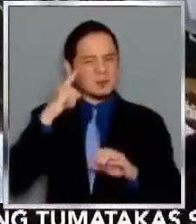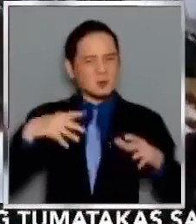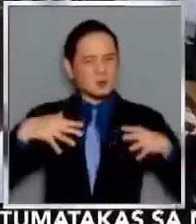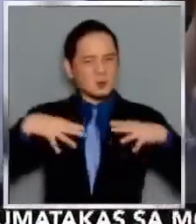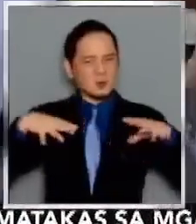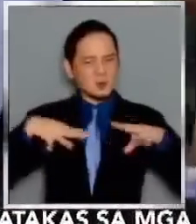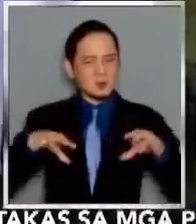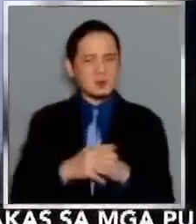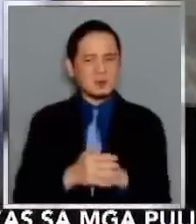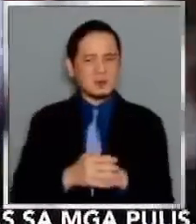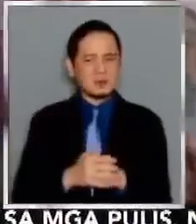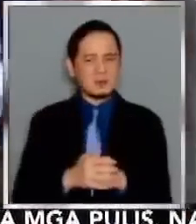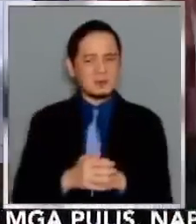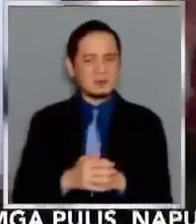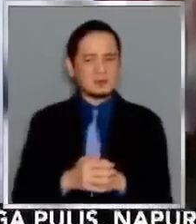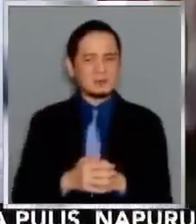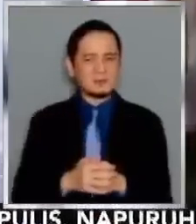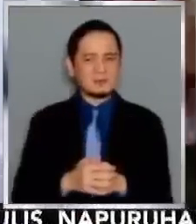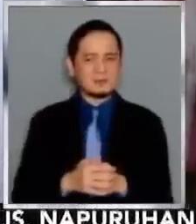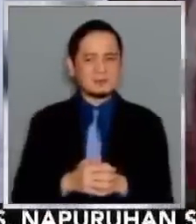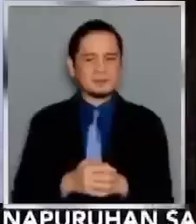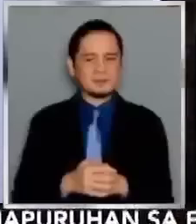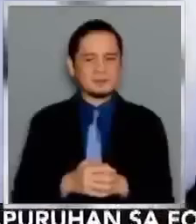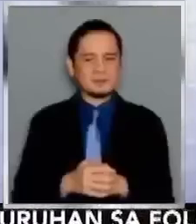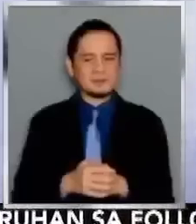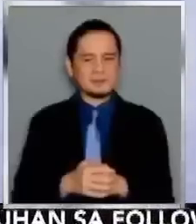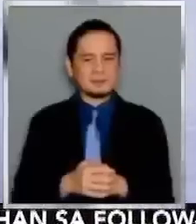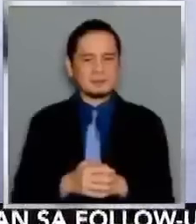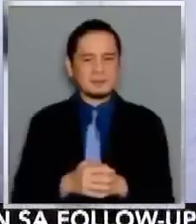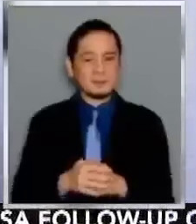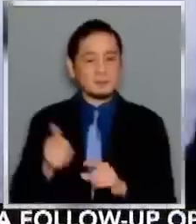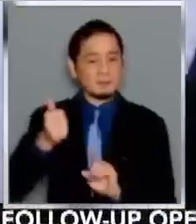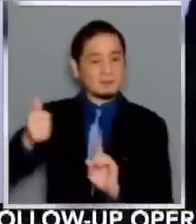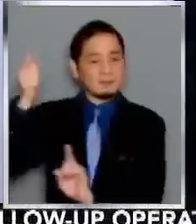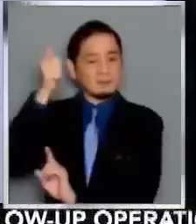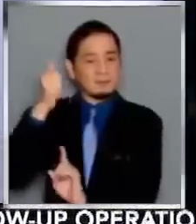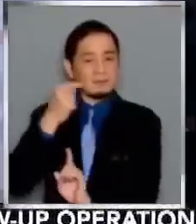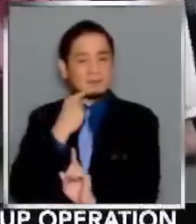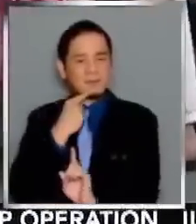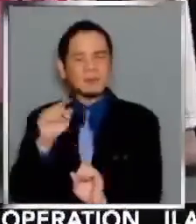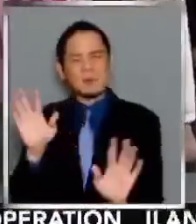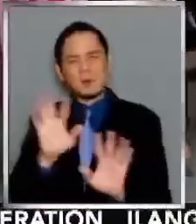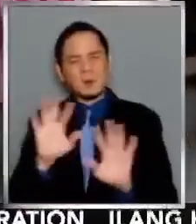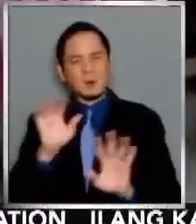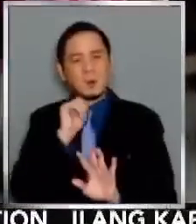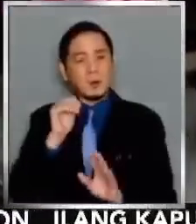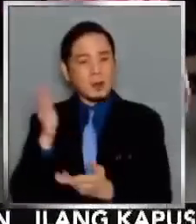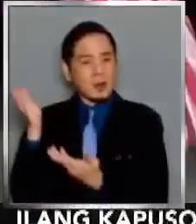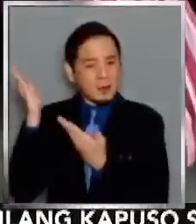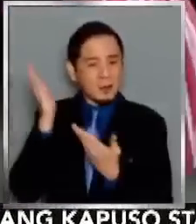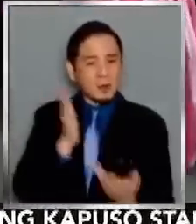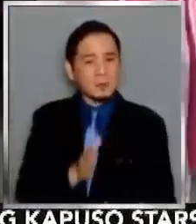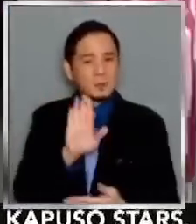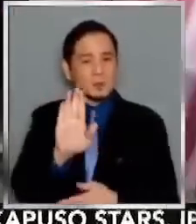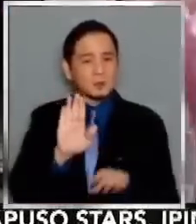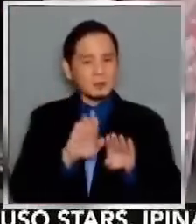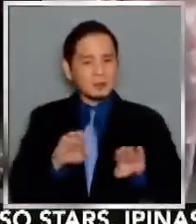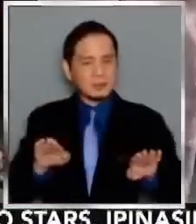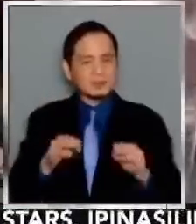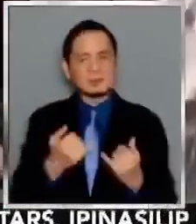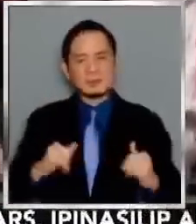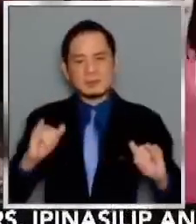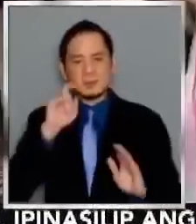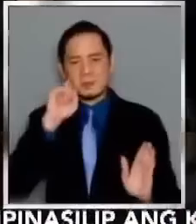po. Kahit pinapayo ng mga otoridad na huwag nang magsama ng maliliit na bata, may ilan pa ring mamimili na bit-bit ang